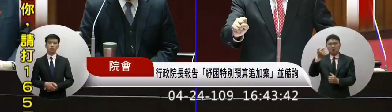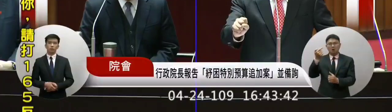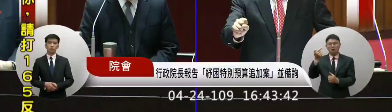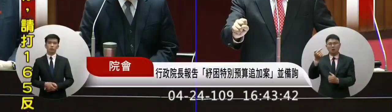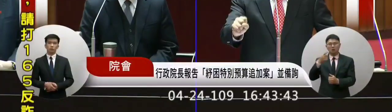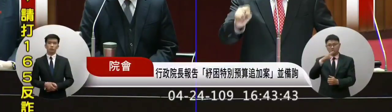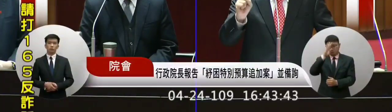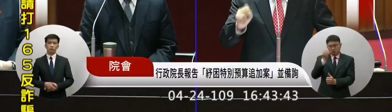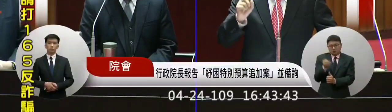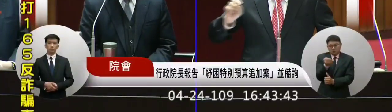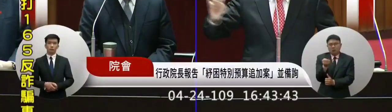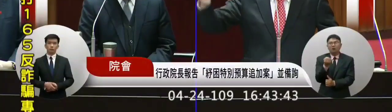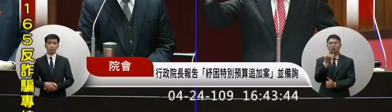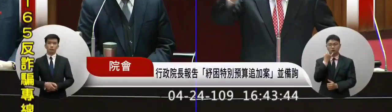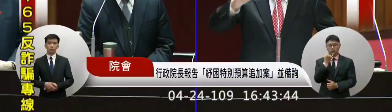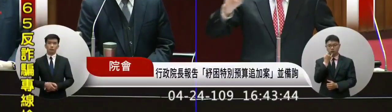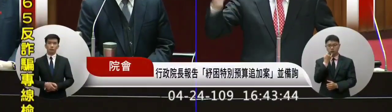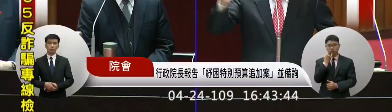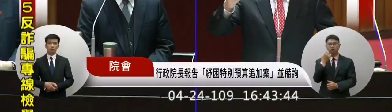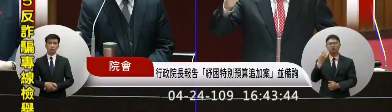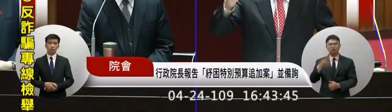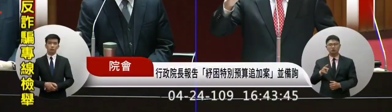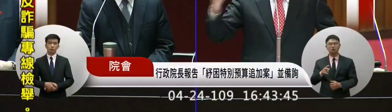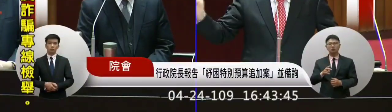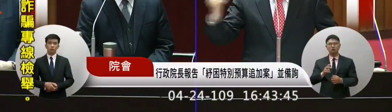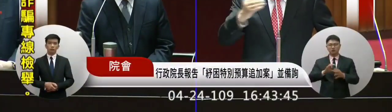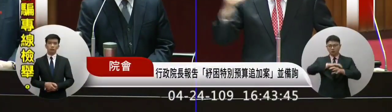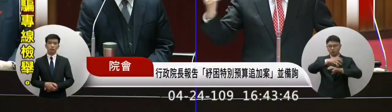制，但是